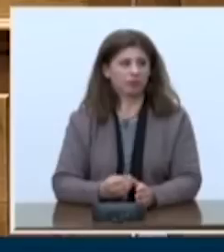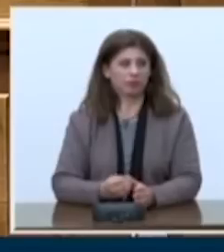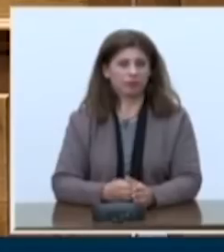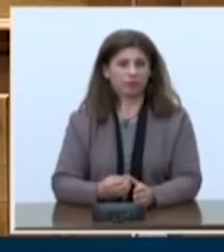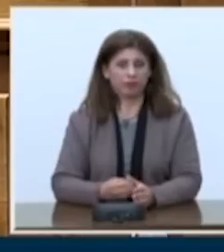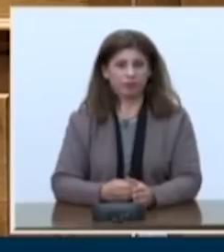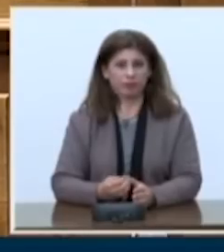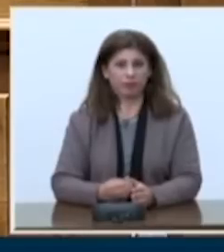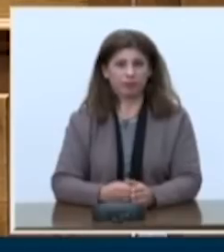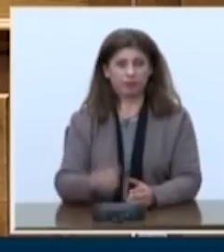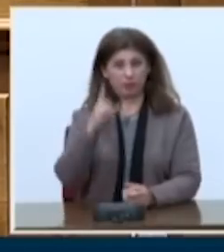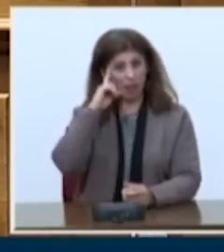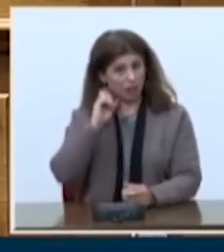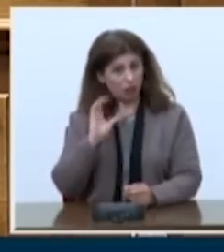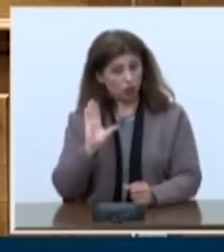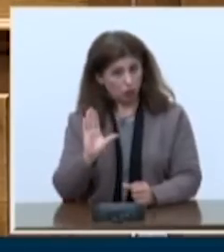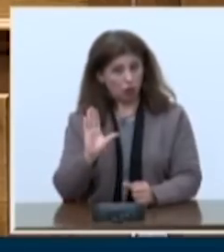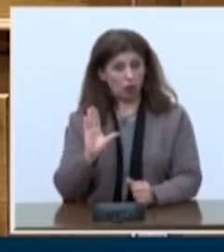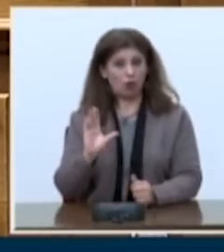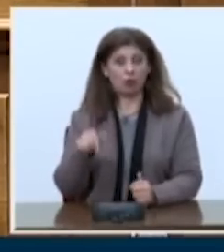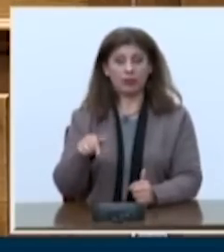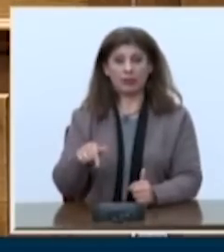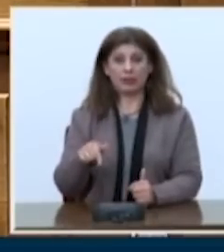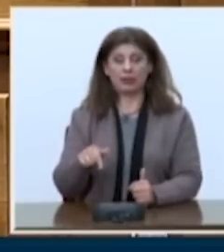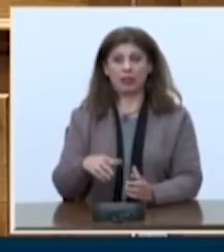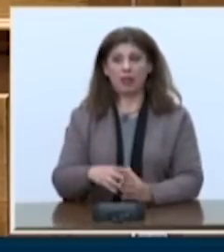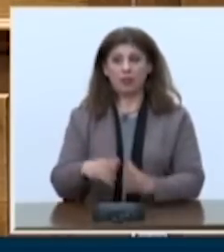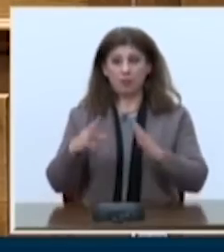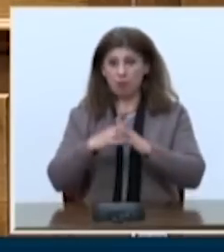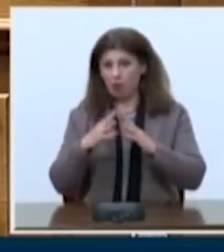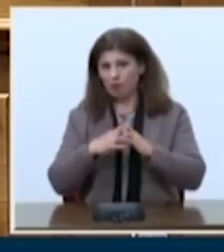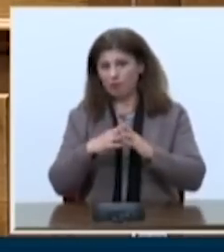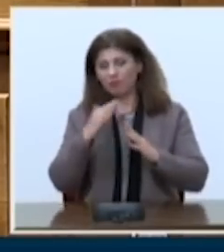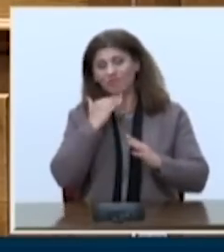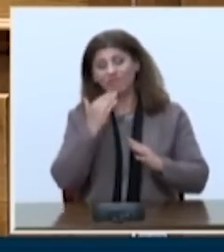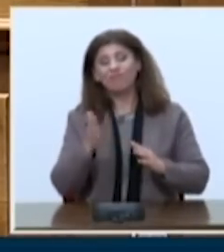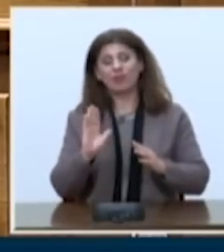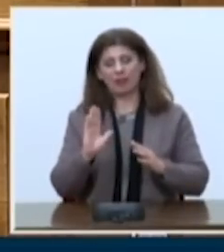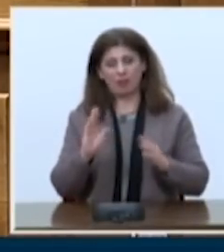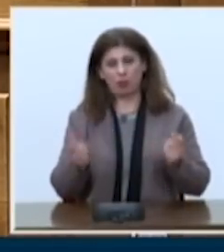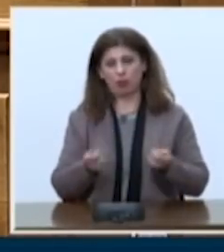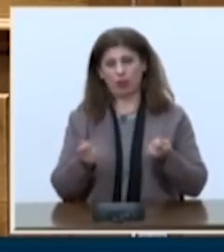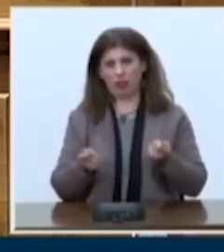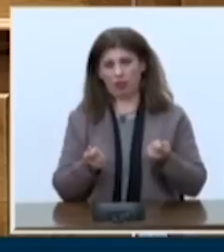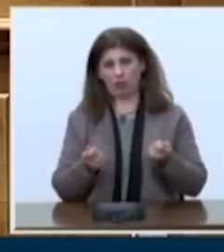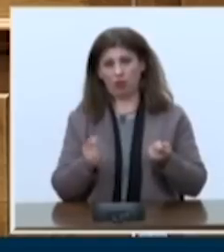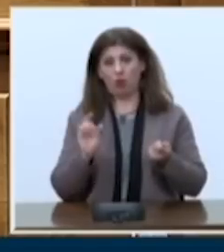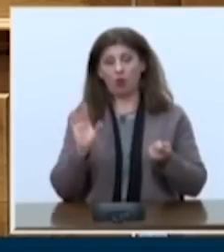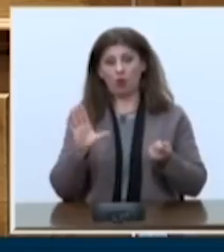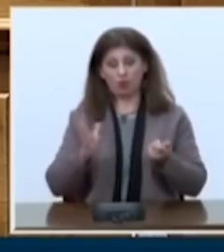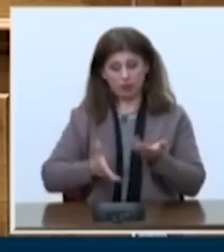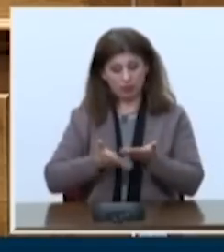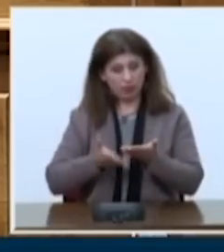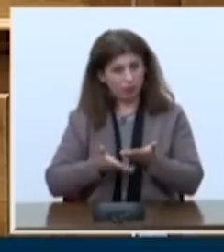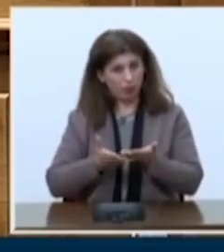Είναι γνωστό ότι και αυτοί οι πόλεμοι δεν θα μπορούσαν να διεξαχθούν χωρίς τη συνδρομή που